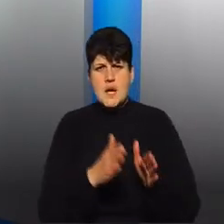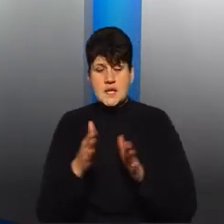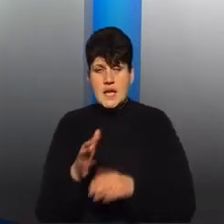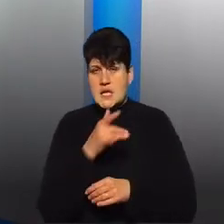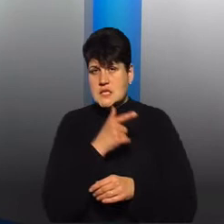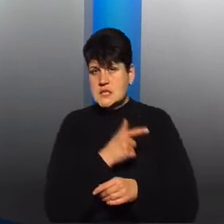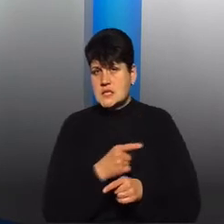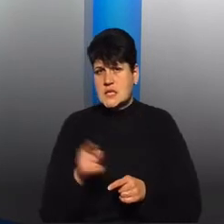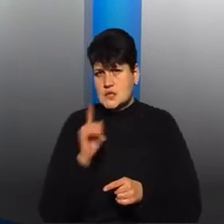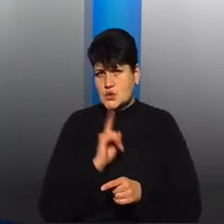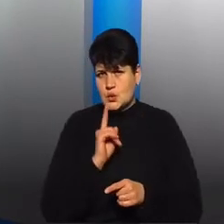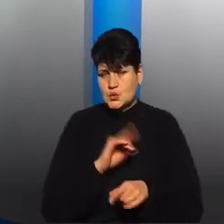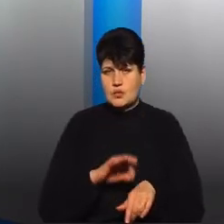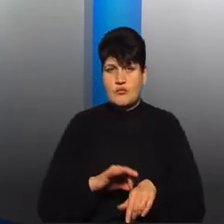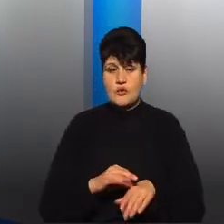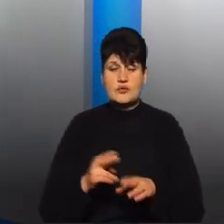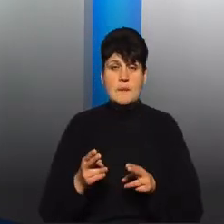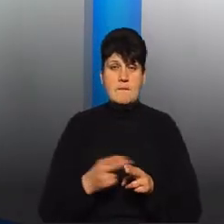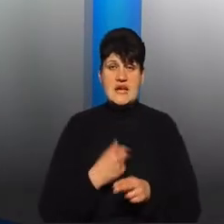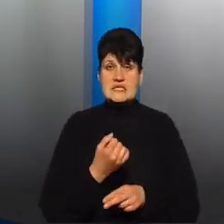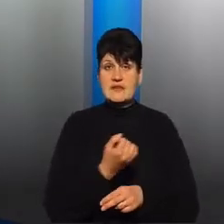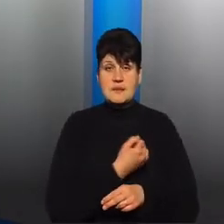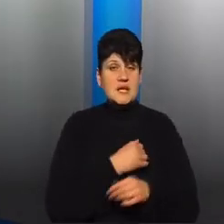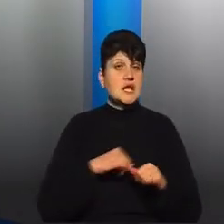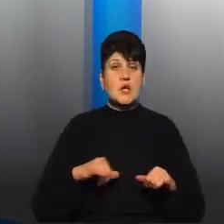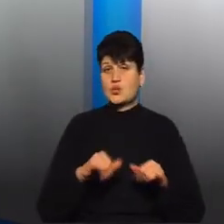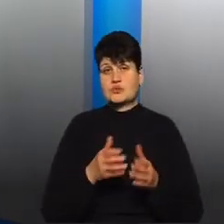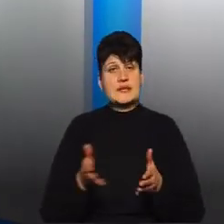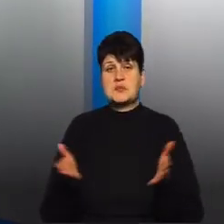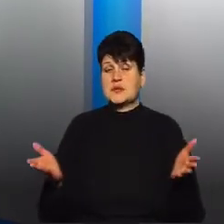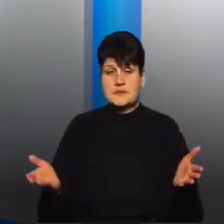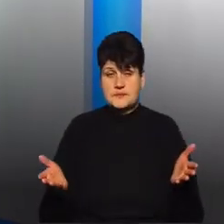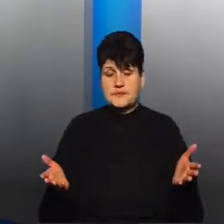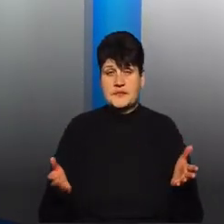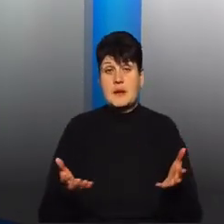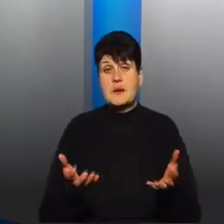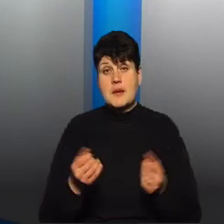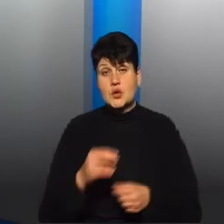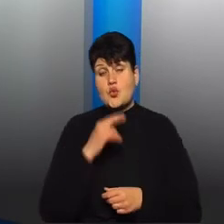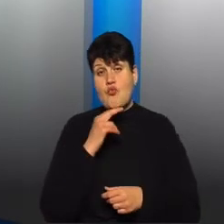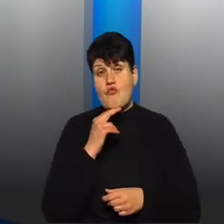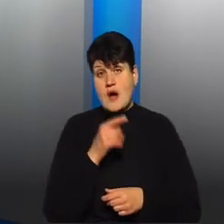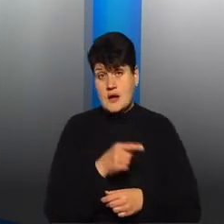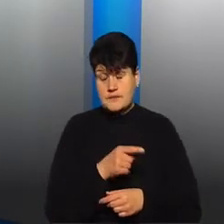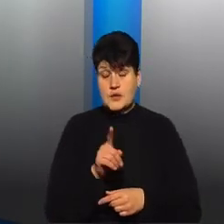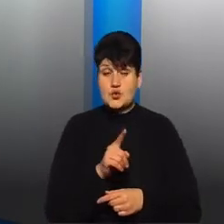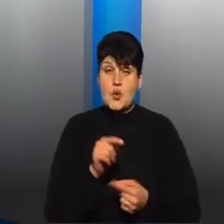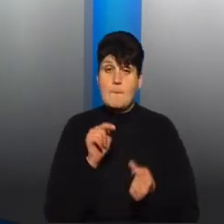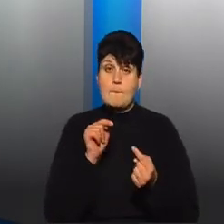без вакцинації ми нікуди не дінемось. І беручи до уваги, що проти